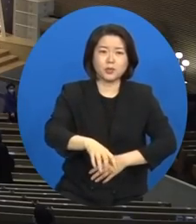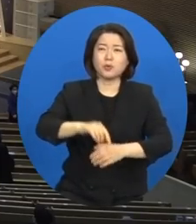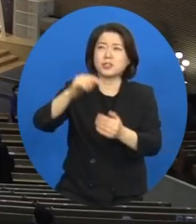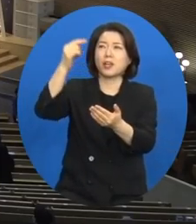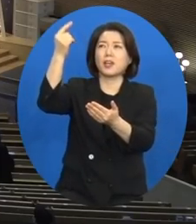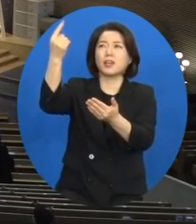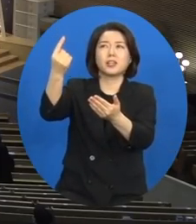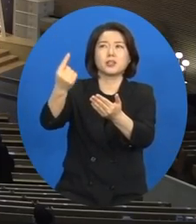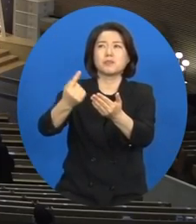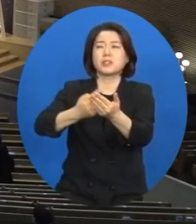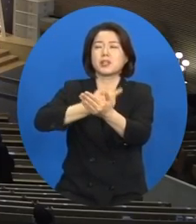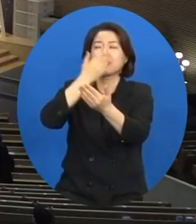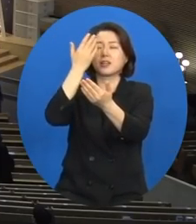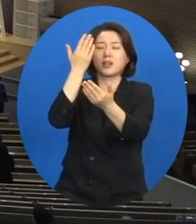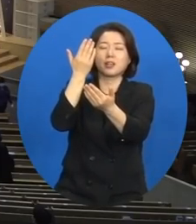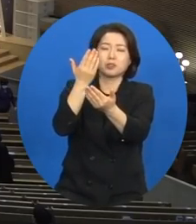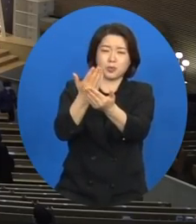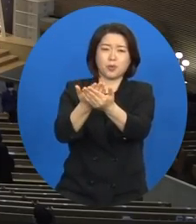이곳에